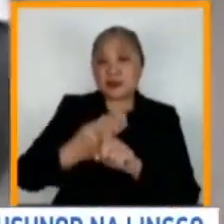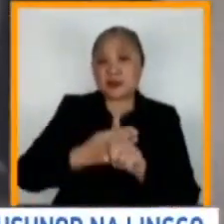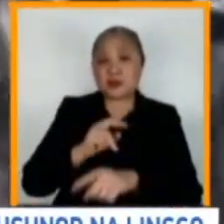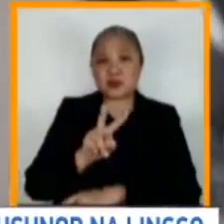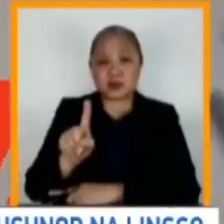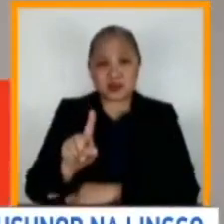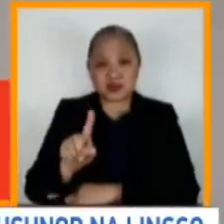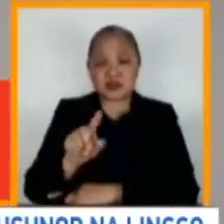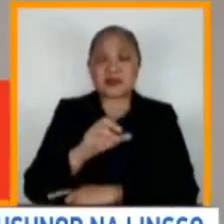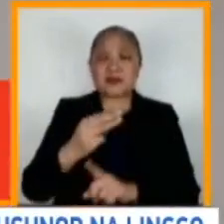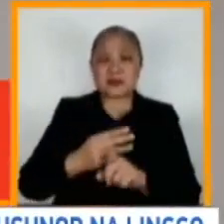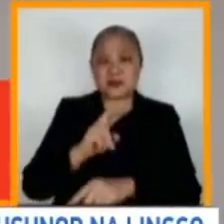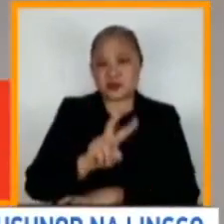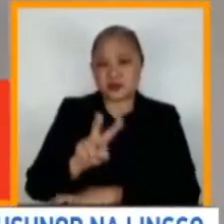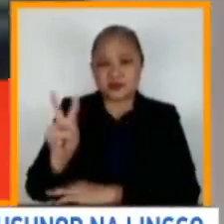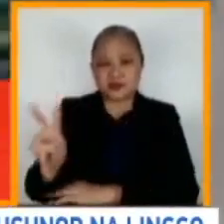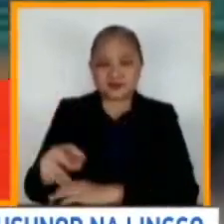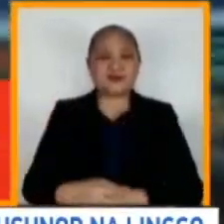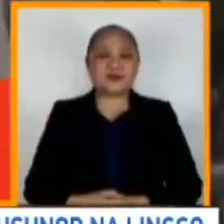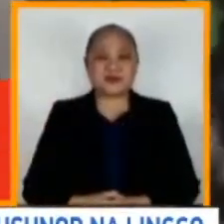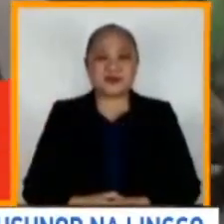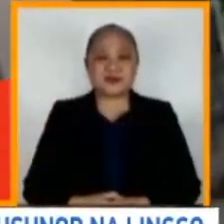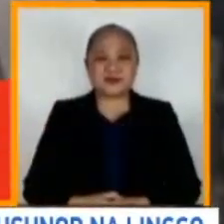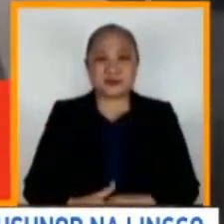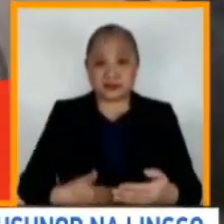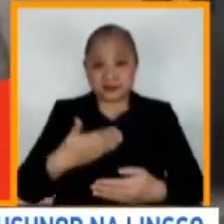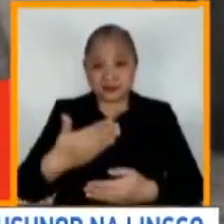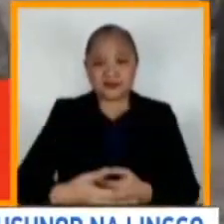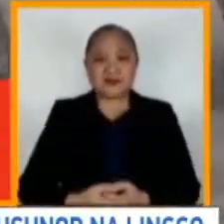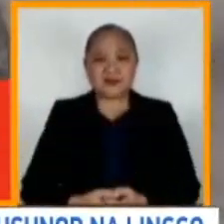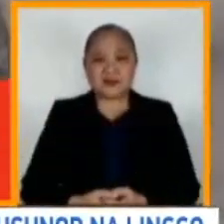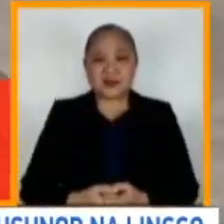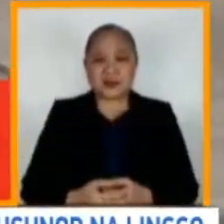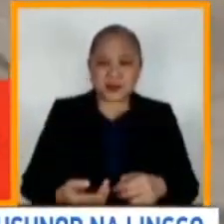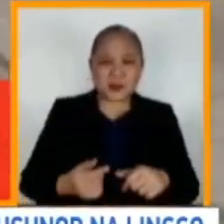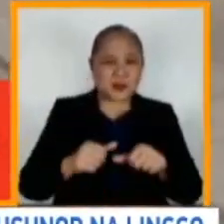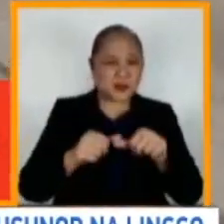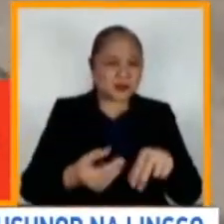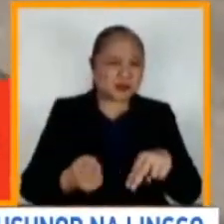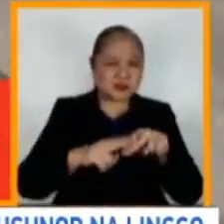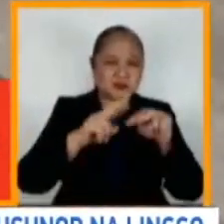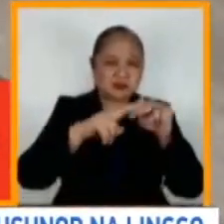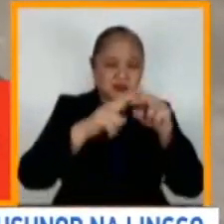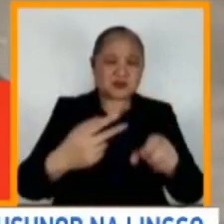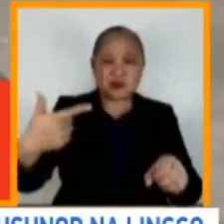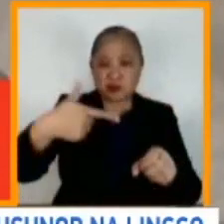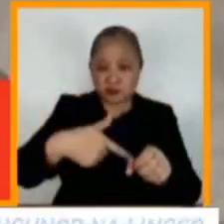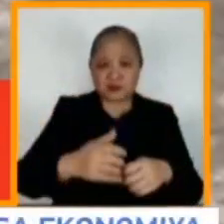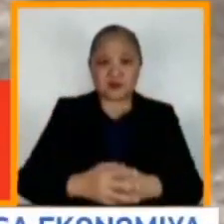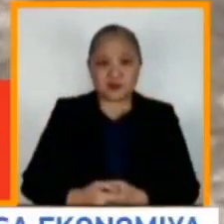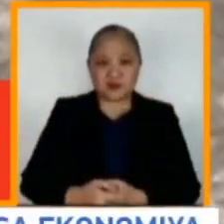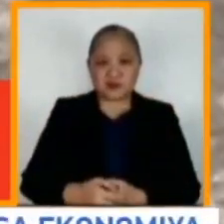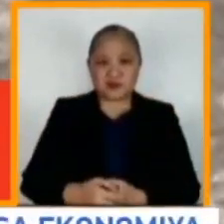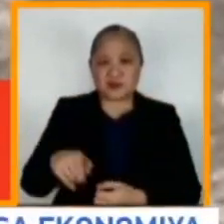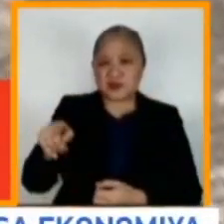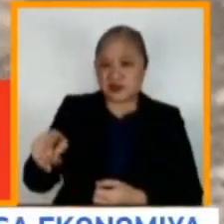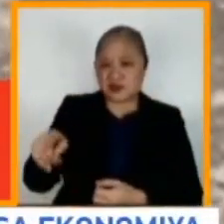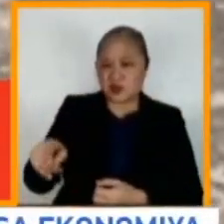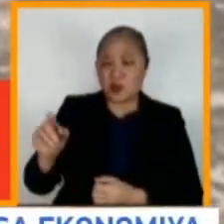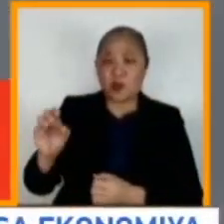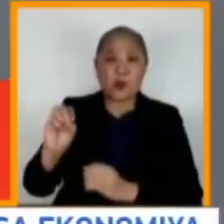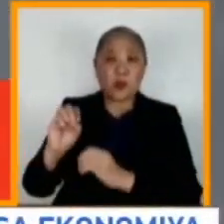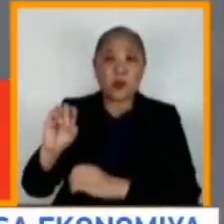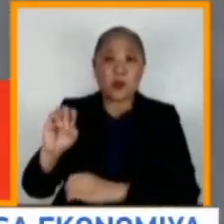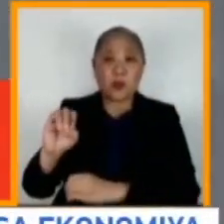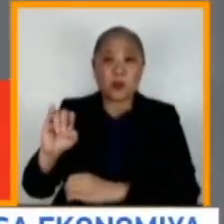Sa gitna ng sunod-sunod na pagtaas ng presyo ng mga produktong petrolyo, isang maliit na oil company na nakabase sa poblasyon